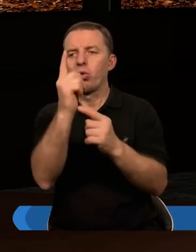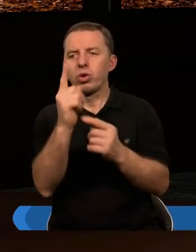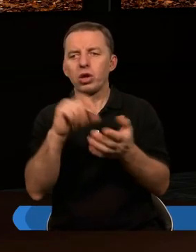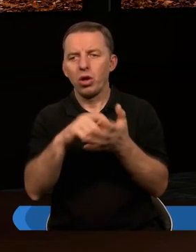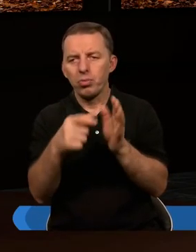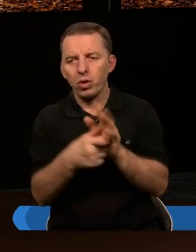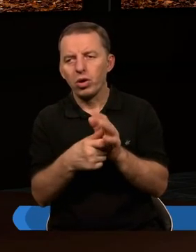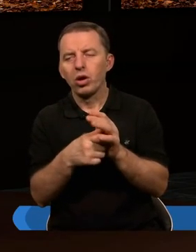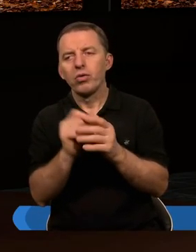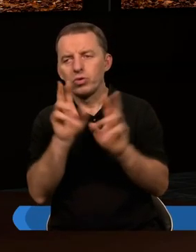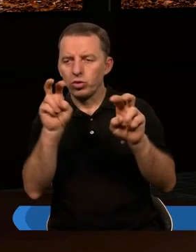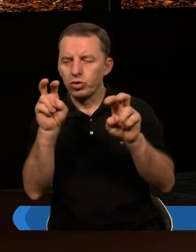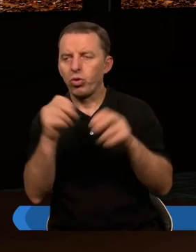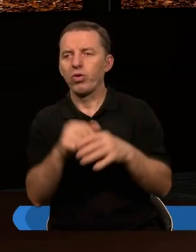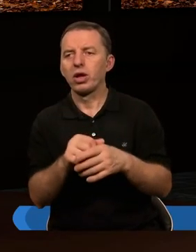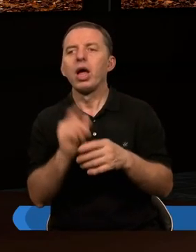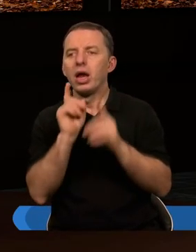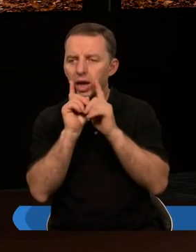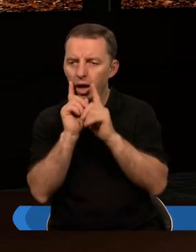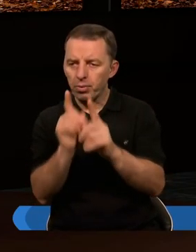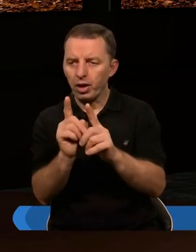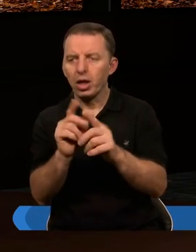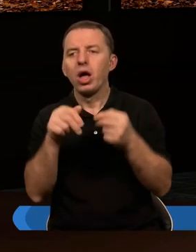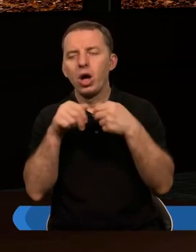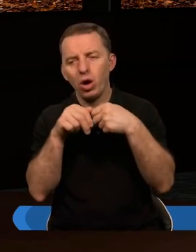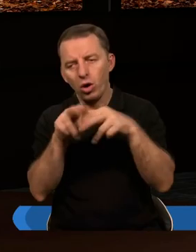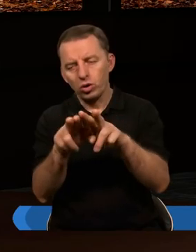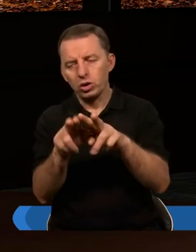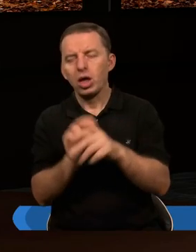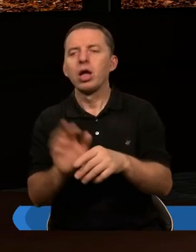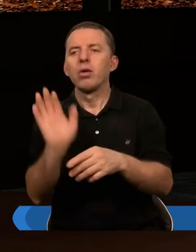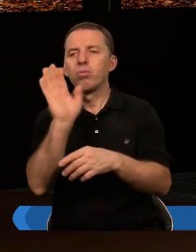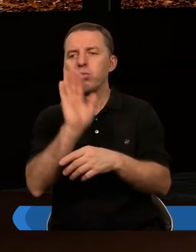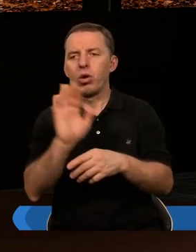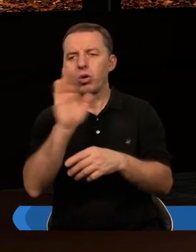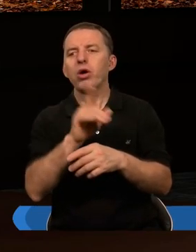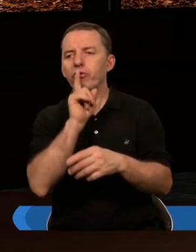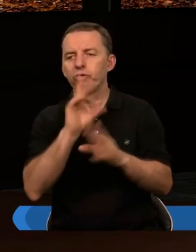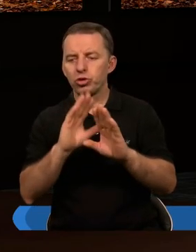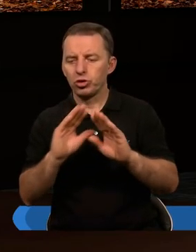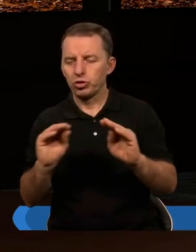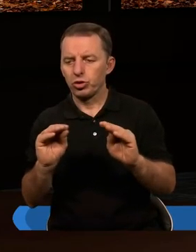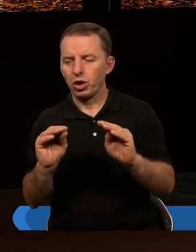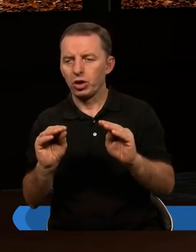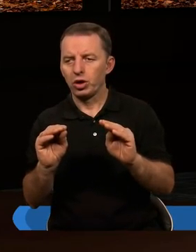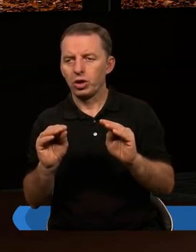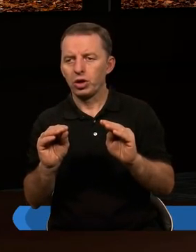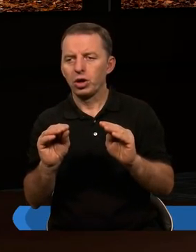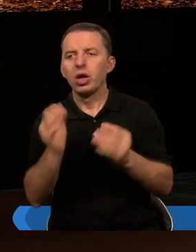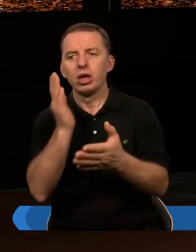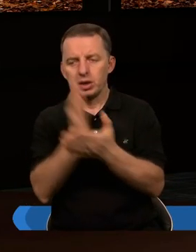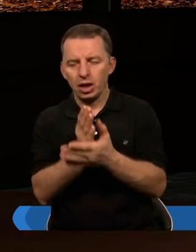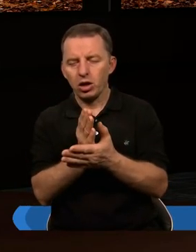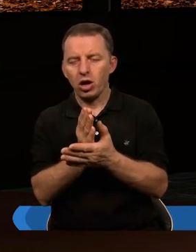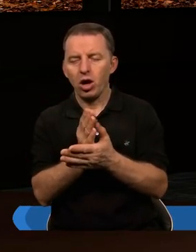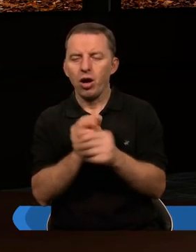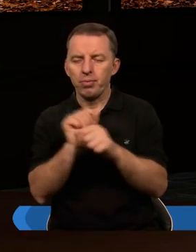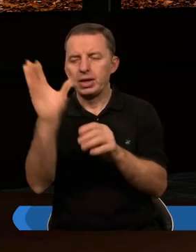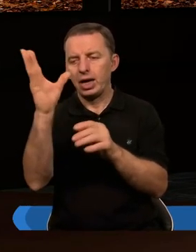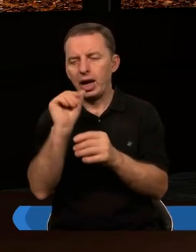pokoju, w cudzysłowiu i naprawdę oddać się Bogu w ciszy i tylko być z Nim,